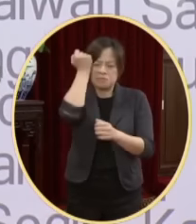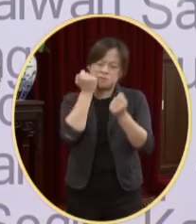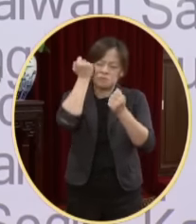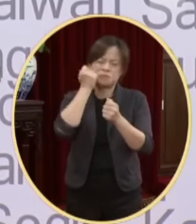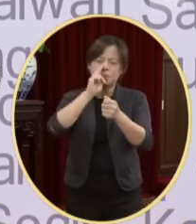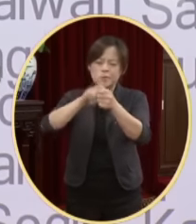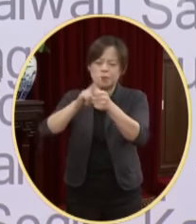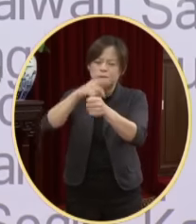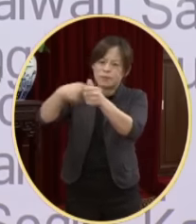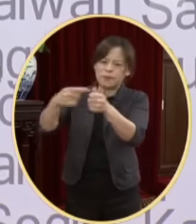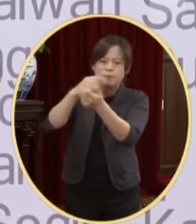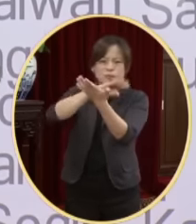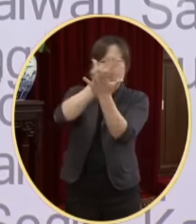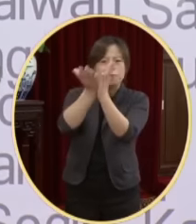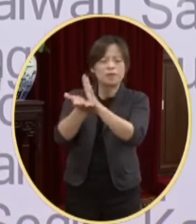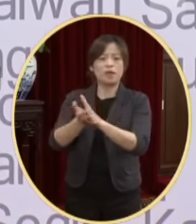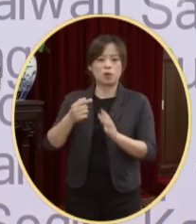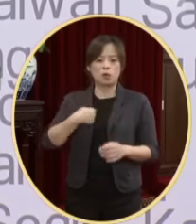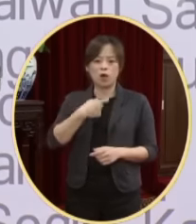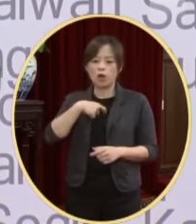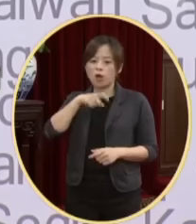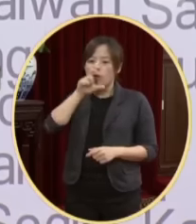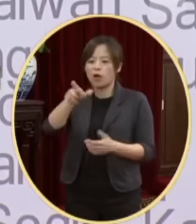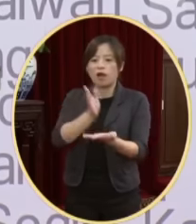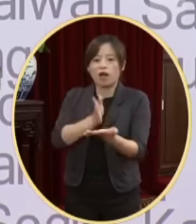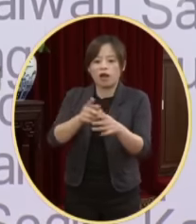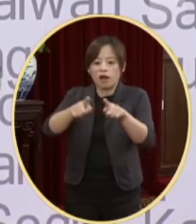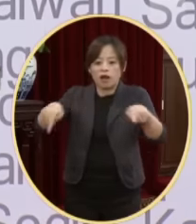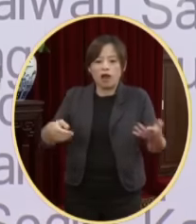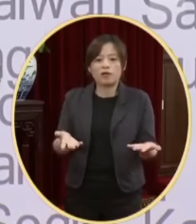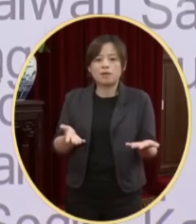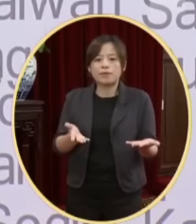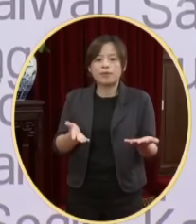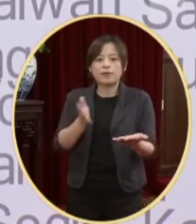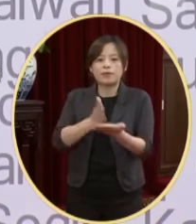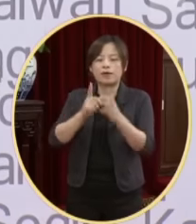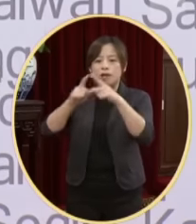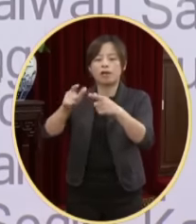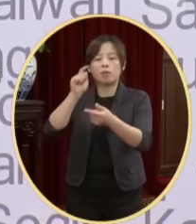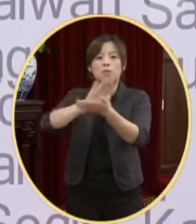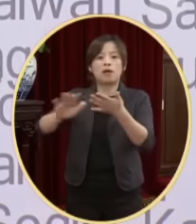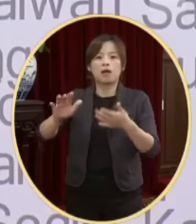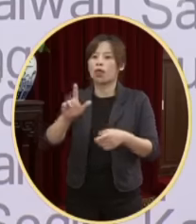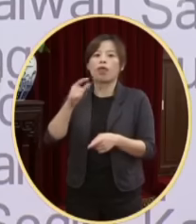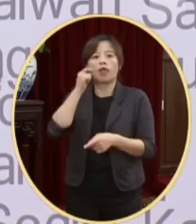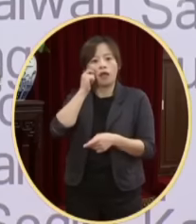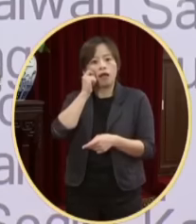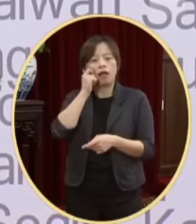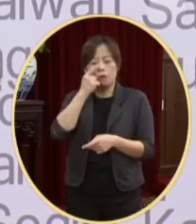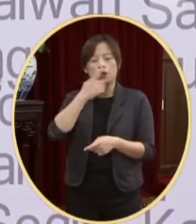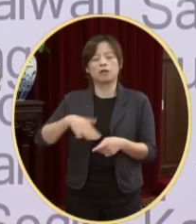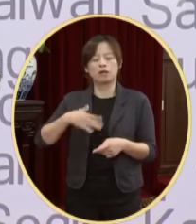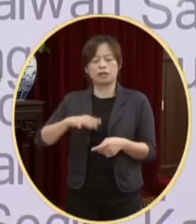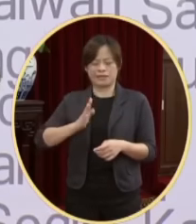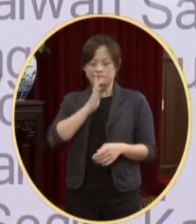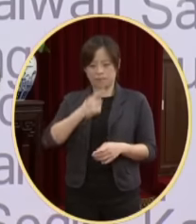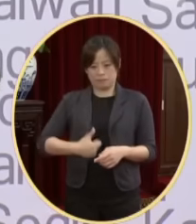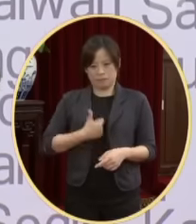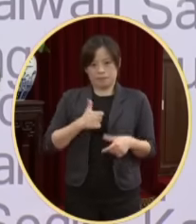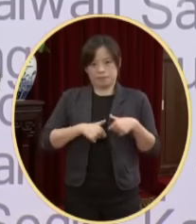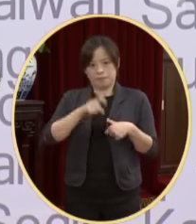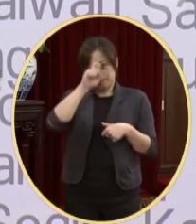苦难伤害会因为一篇文稿、一个道歉而弭平，但是我由衷的期